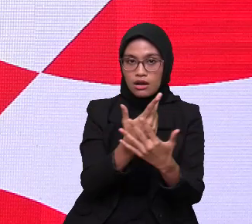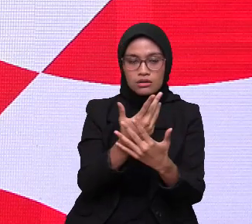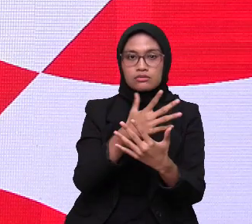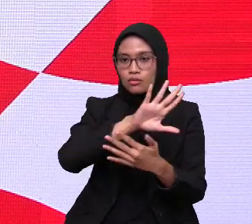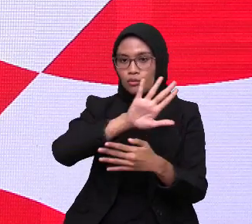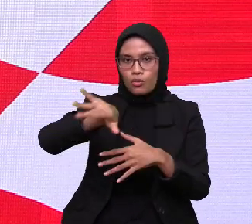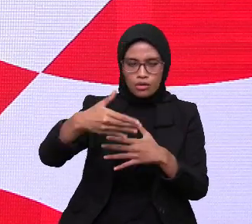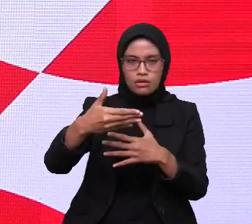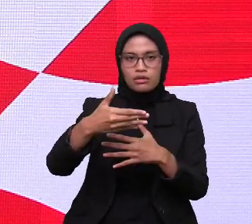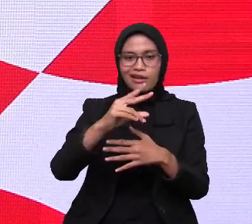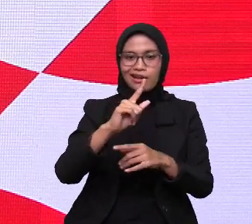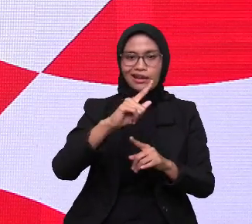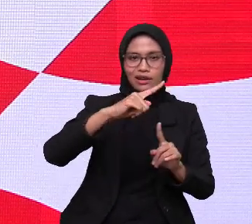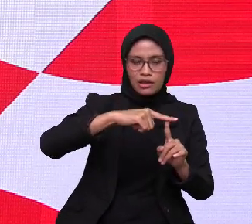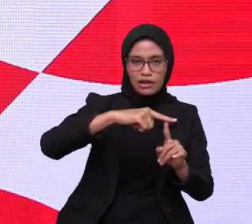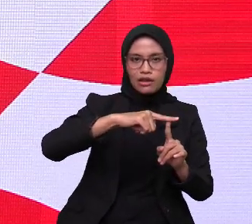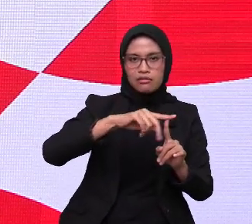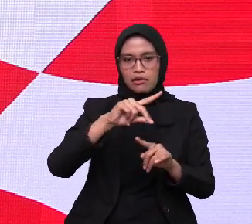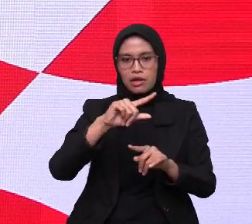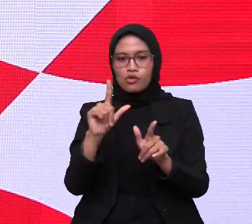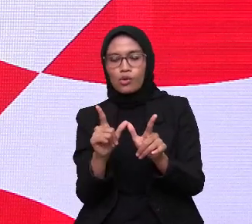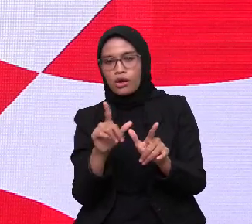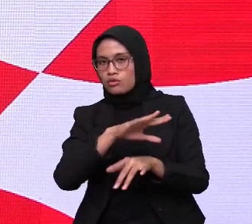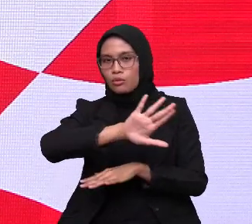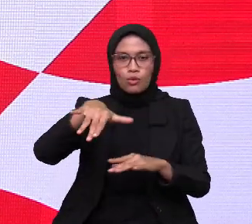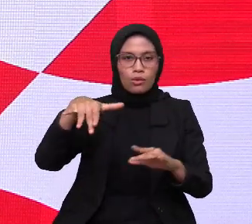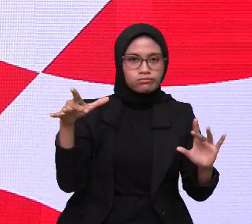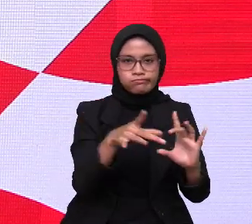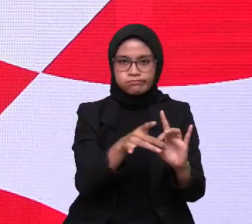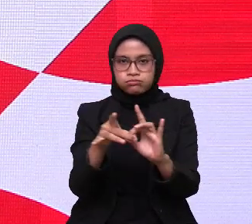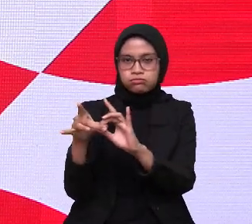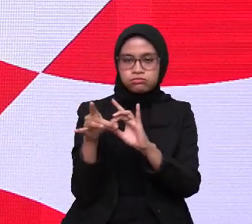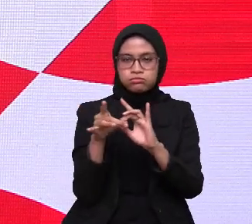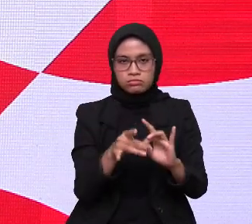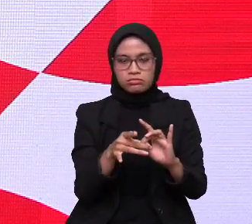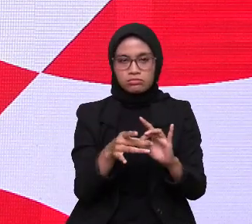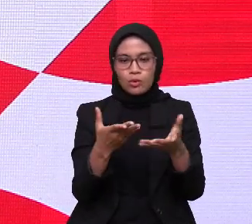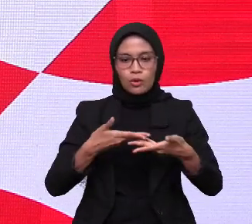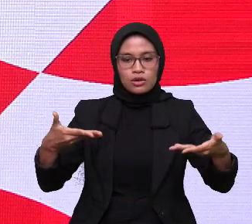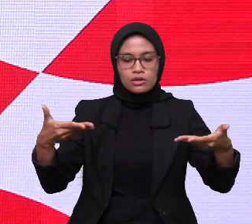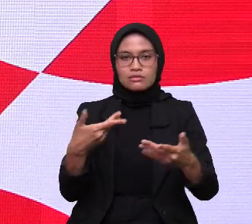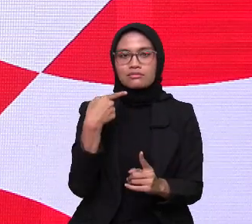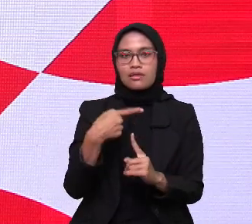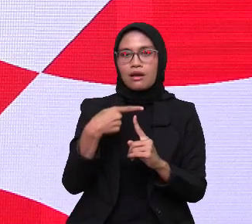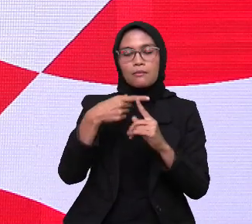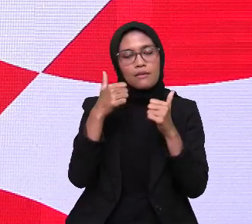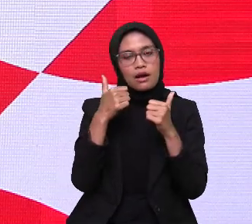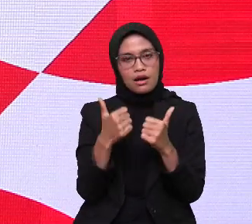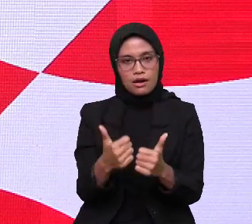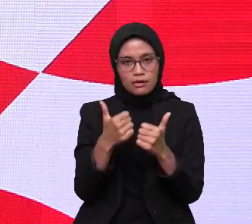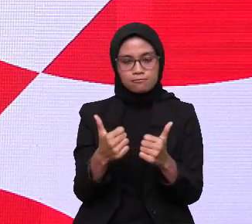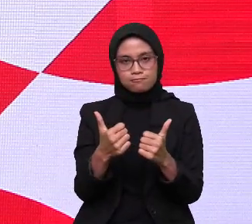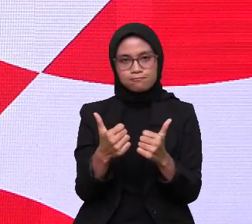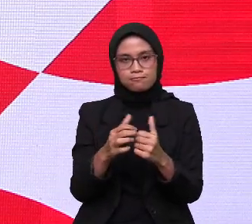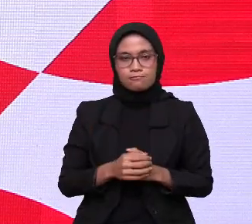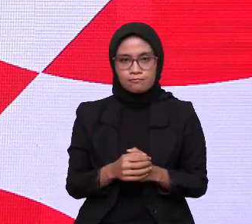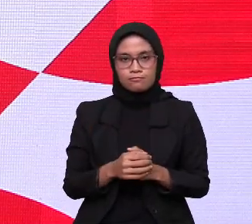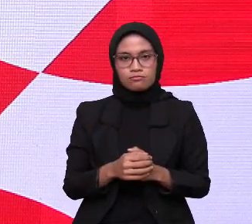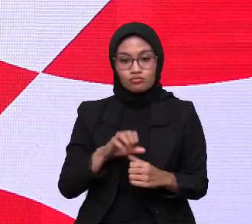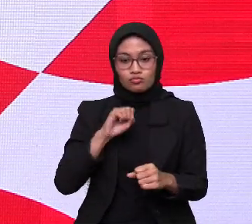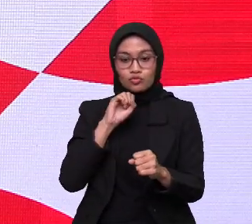tingkat terkecil yaitu RT atau RW Indonesia terus menunjukkan perbaikan dalam jumlah kasus dan penanganan konflik